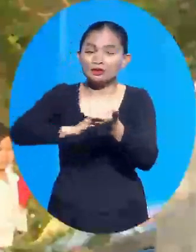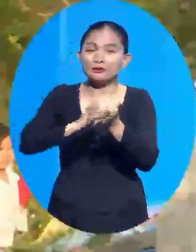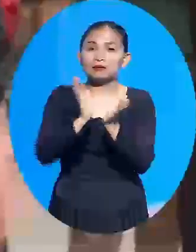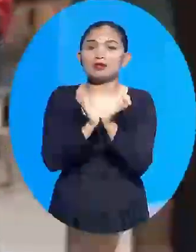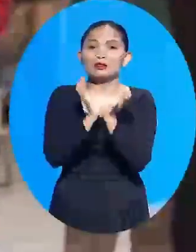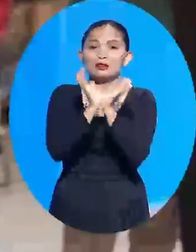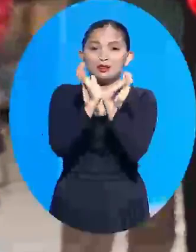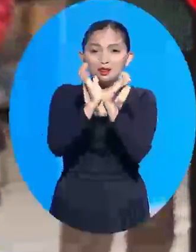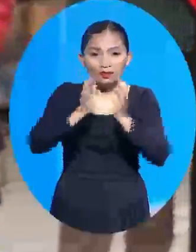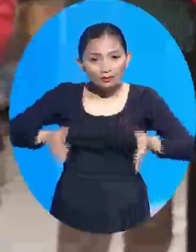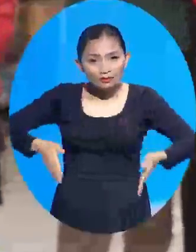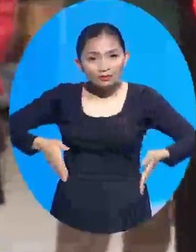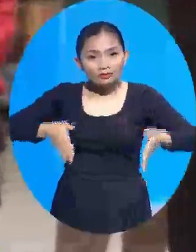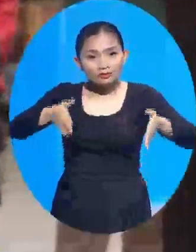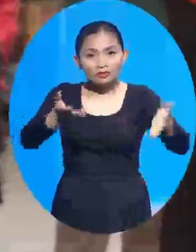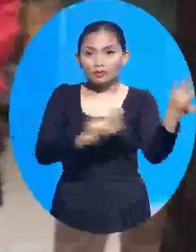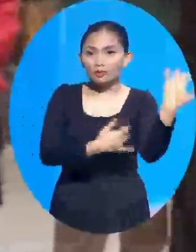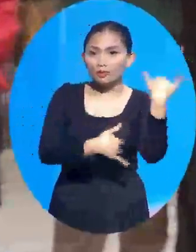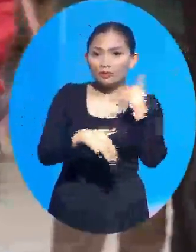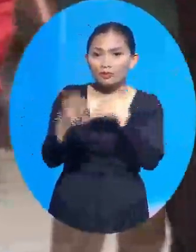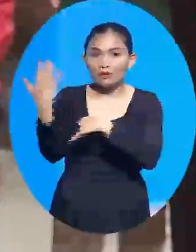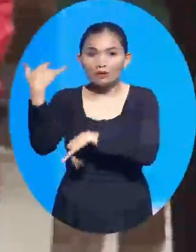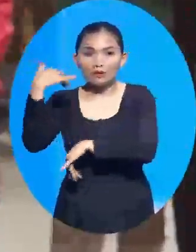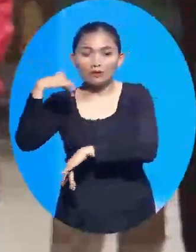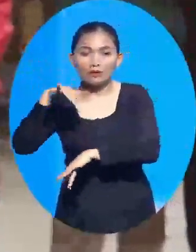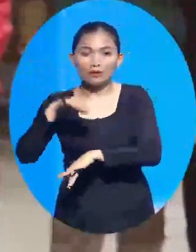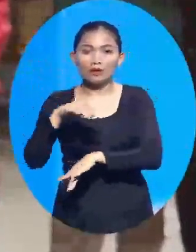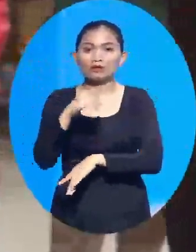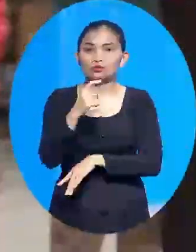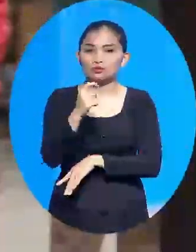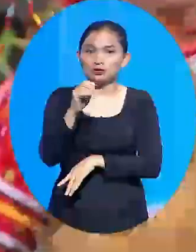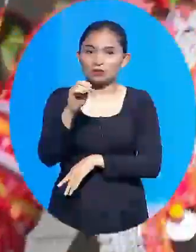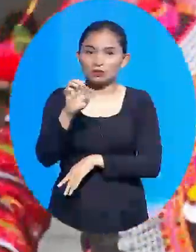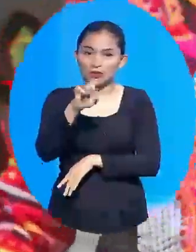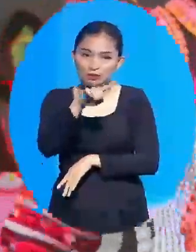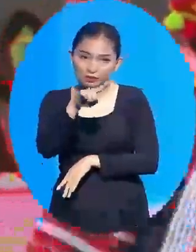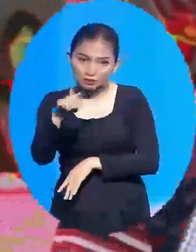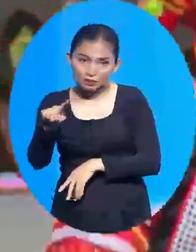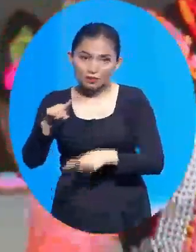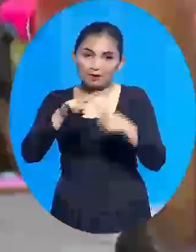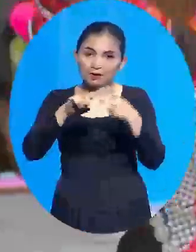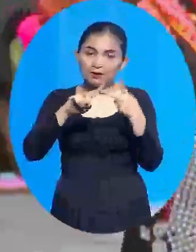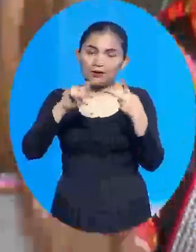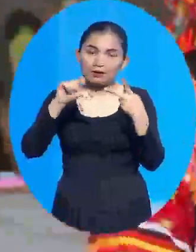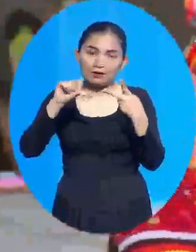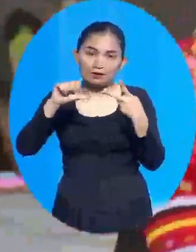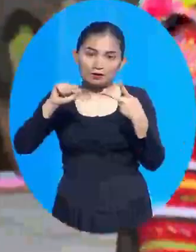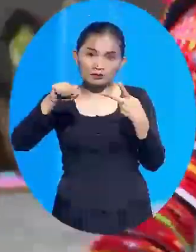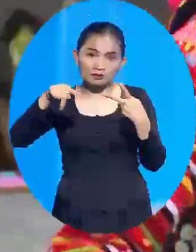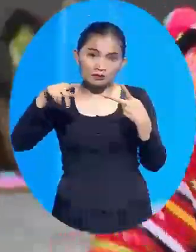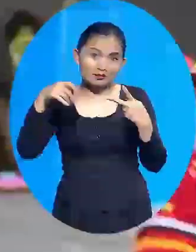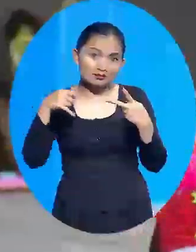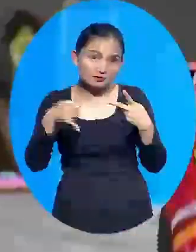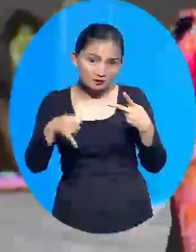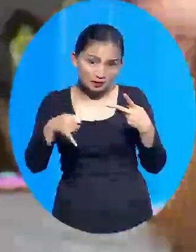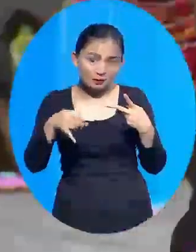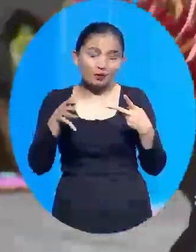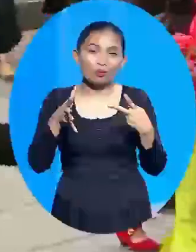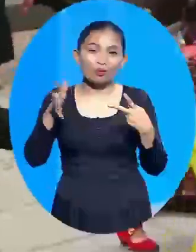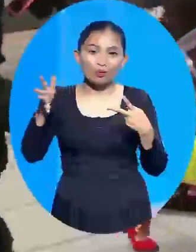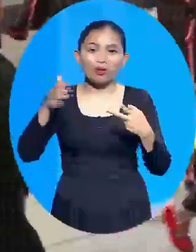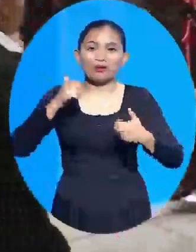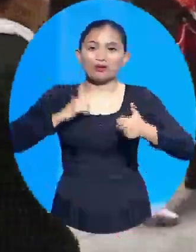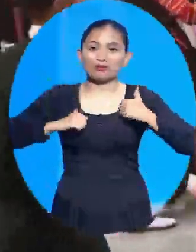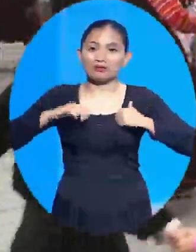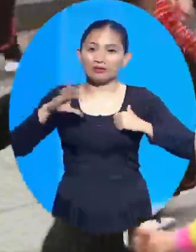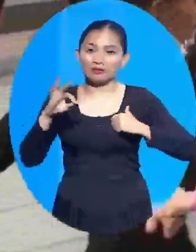then, đàn tính, múa xòe, múa sạp dân tộc Thái, giới thiệu nghề thủ công truyền thống, hoạt động sinh hoạt văn hóa cộng đồng của các dân tộc tỉnh Lai